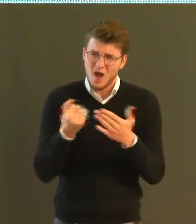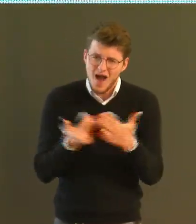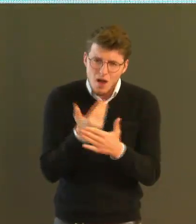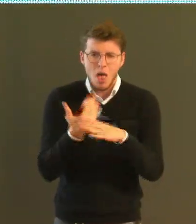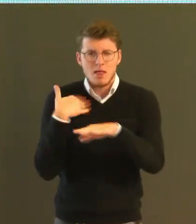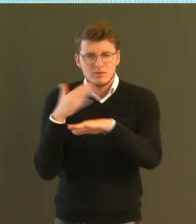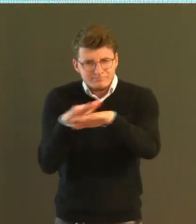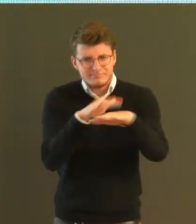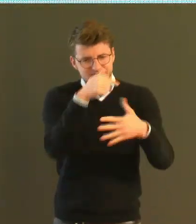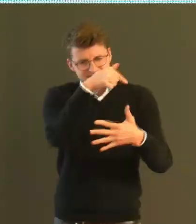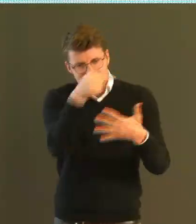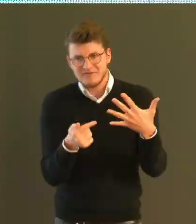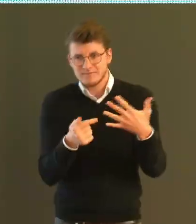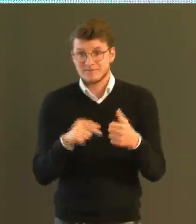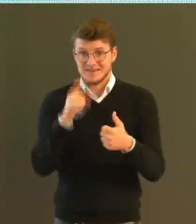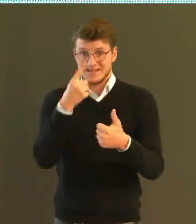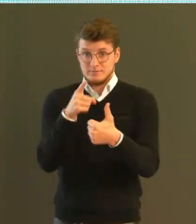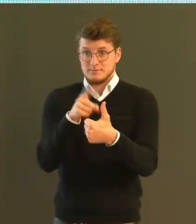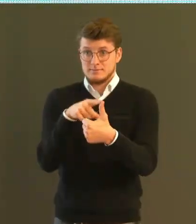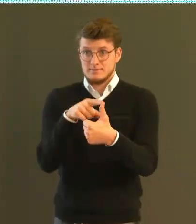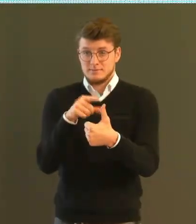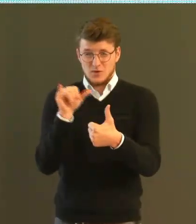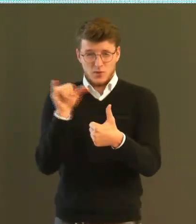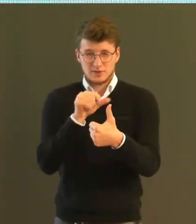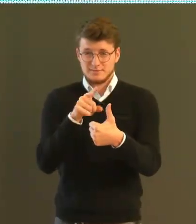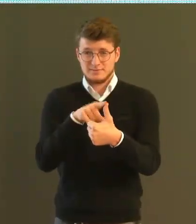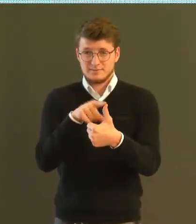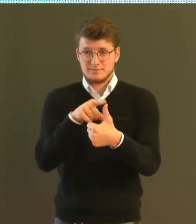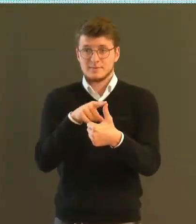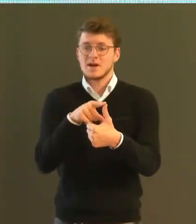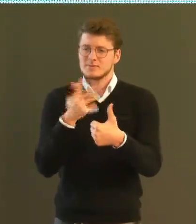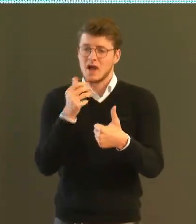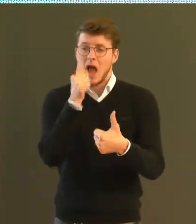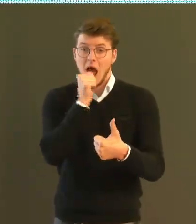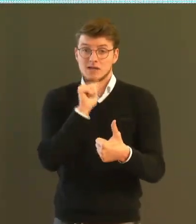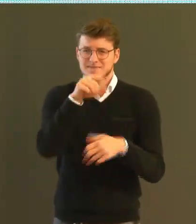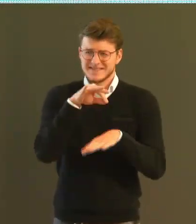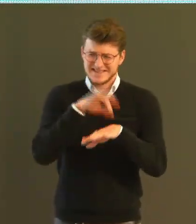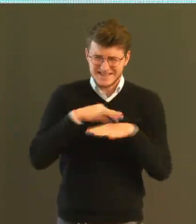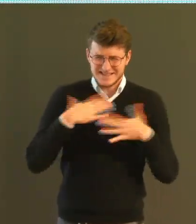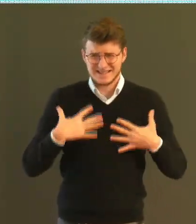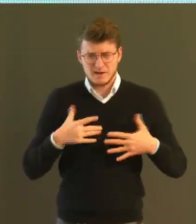numériques régionaux minimes où tu te lèves musique